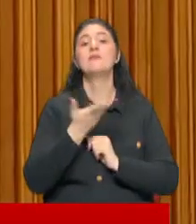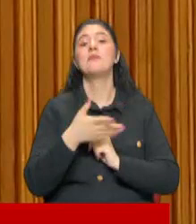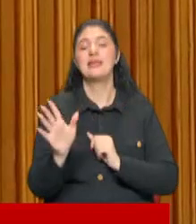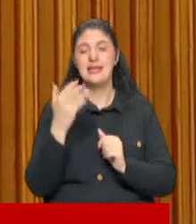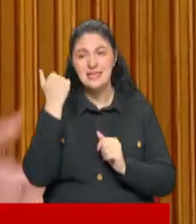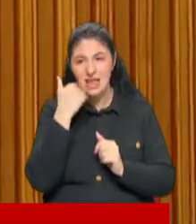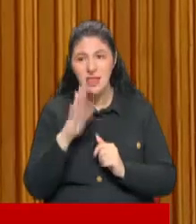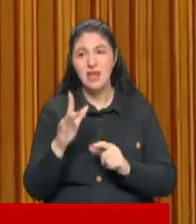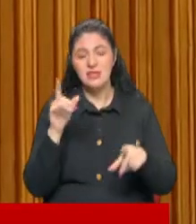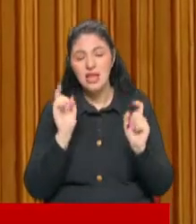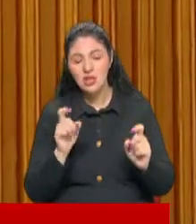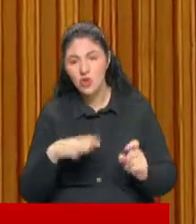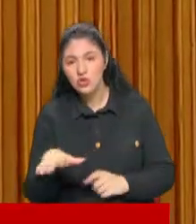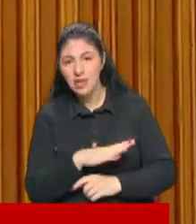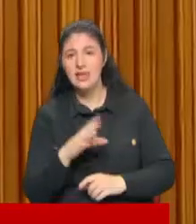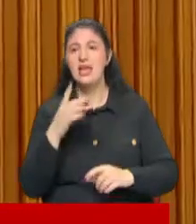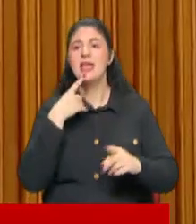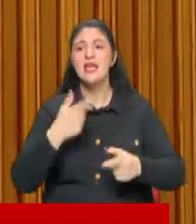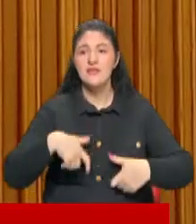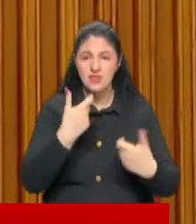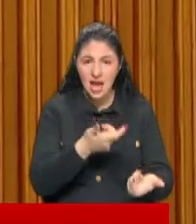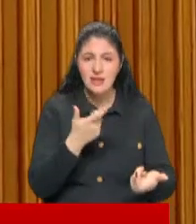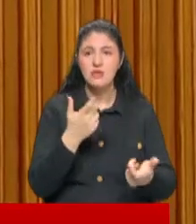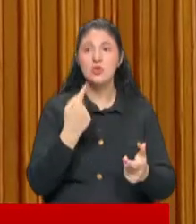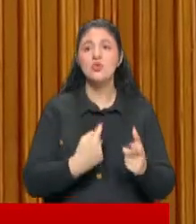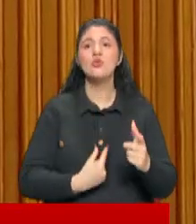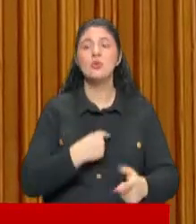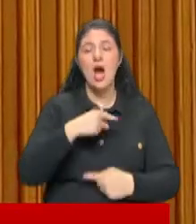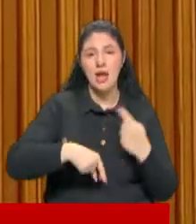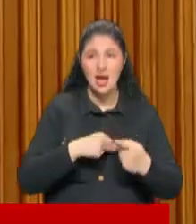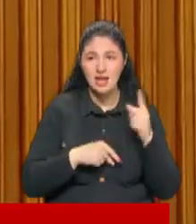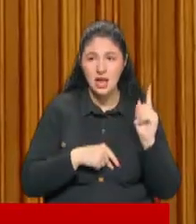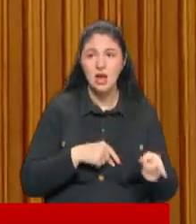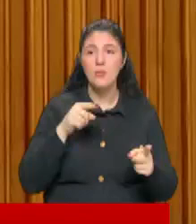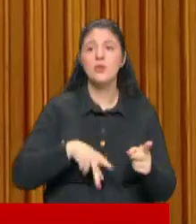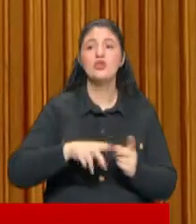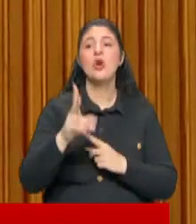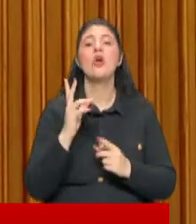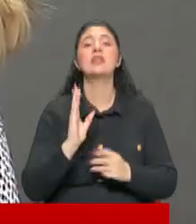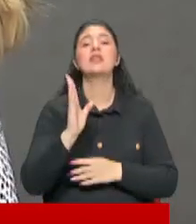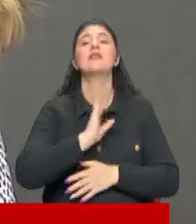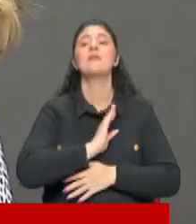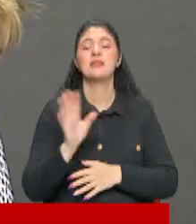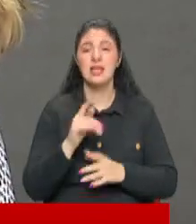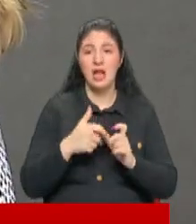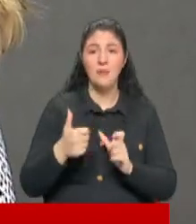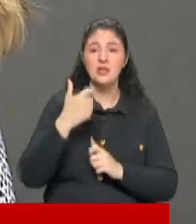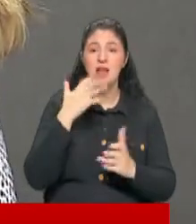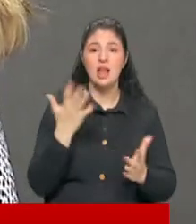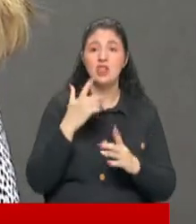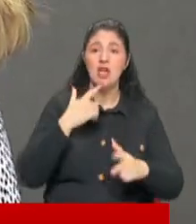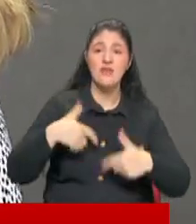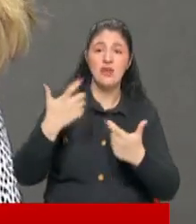yalandan dedikodudan iftiradan mede dumanlarla bu yol aşılmaz genel başkan yıllarca